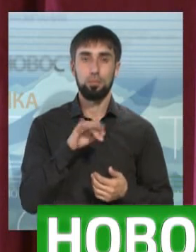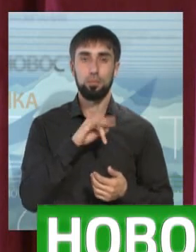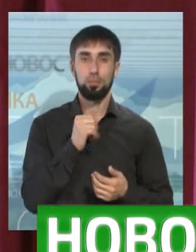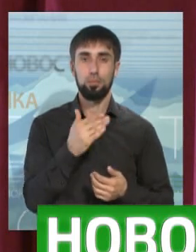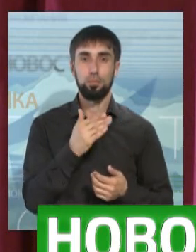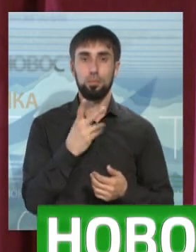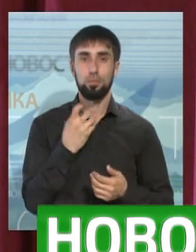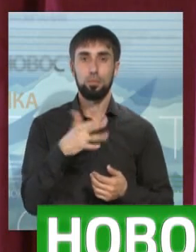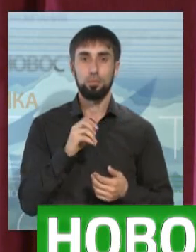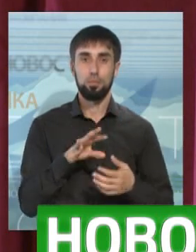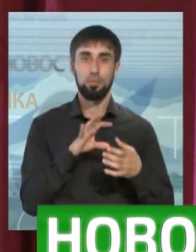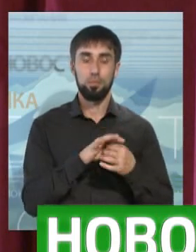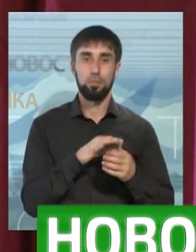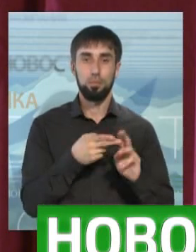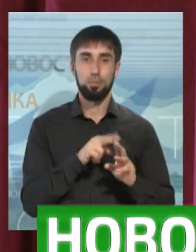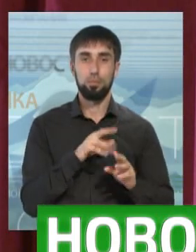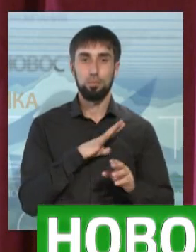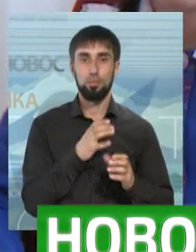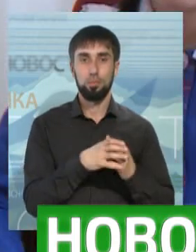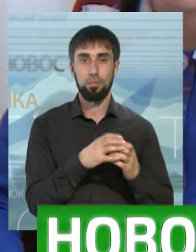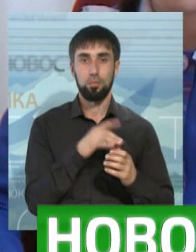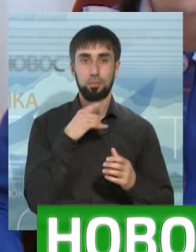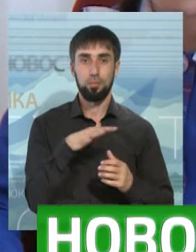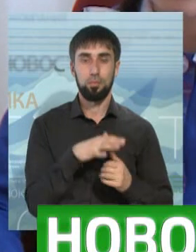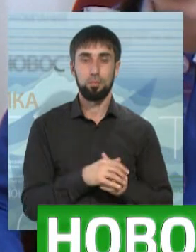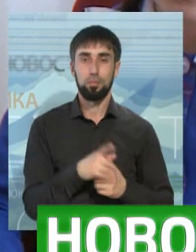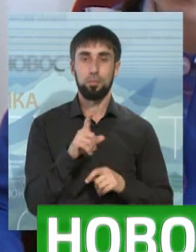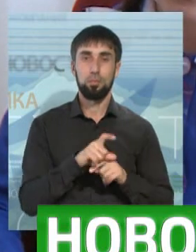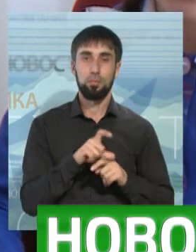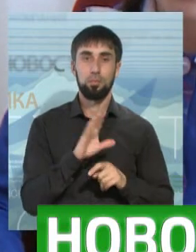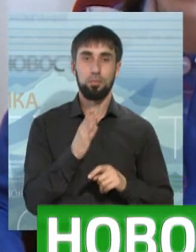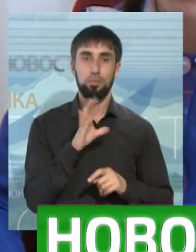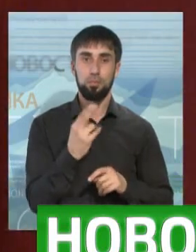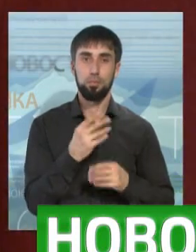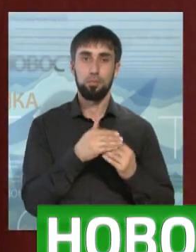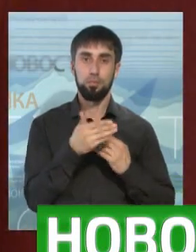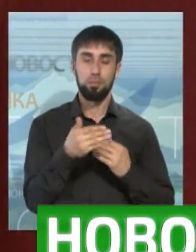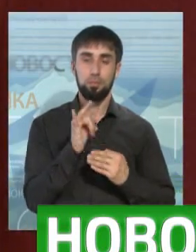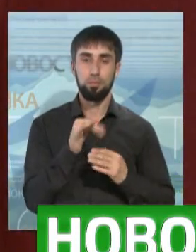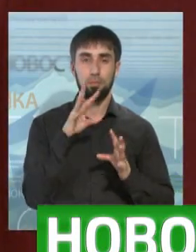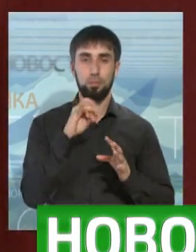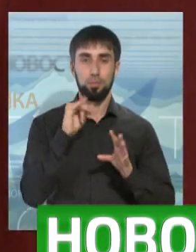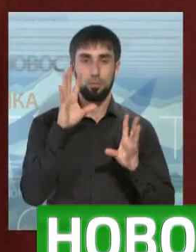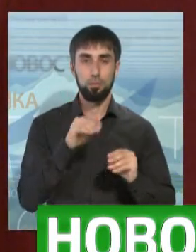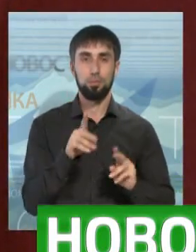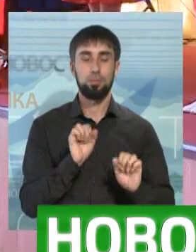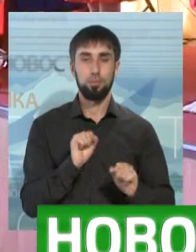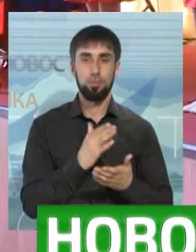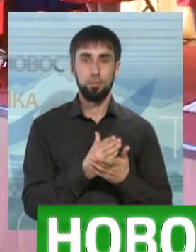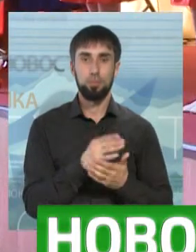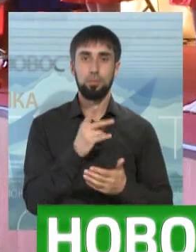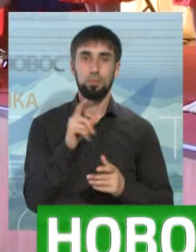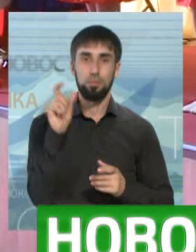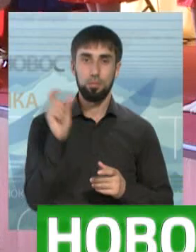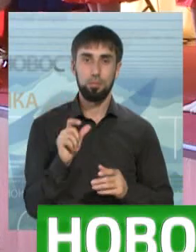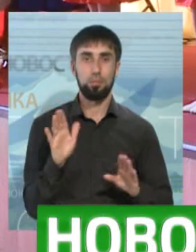250-летие ингушей в составе России. К слову, здесь и социальная дистанция, и все меры защиты соблюдены. Ну а стихи, танцы